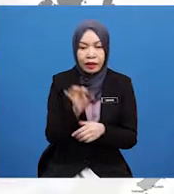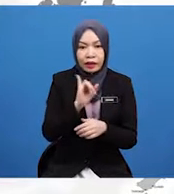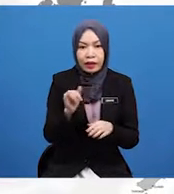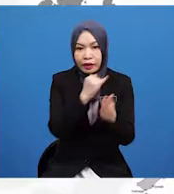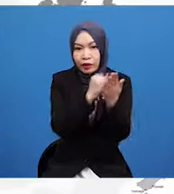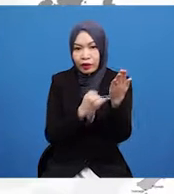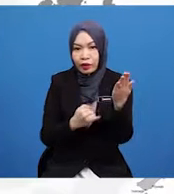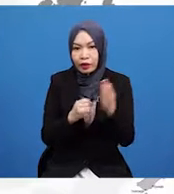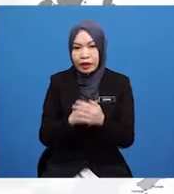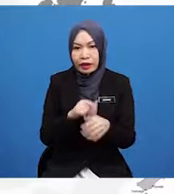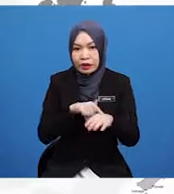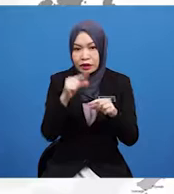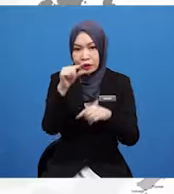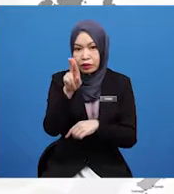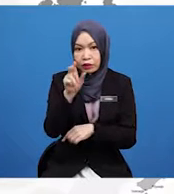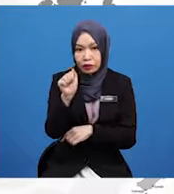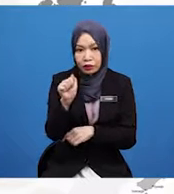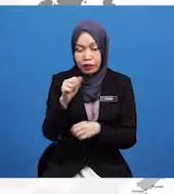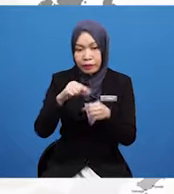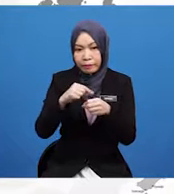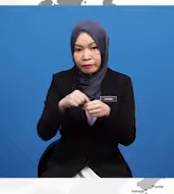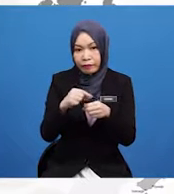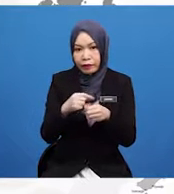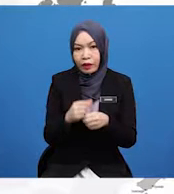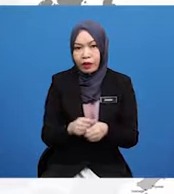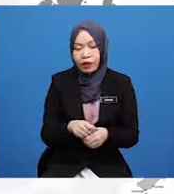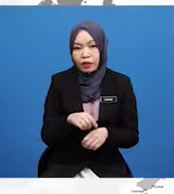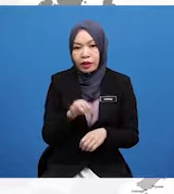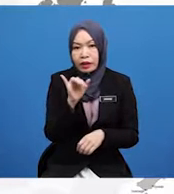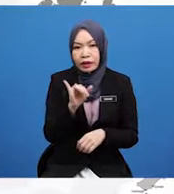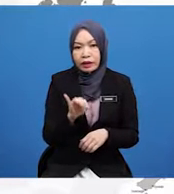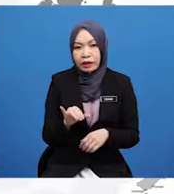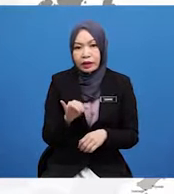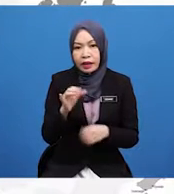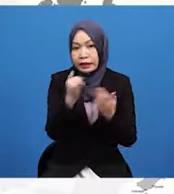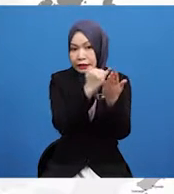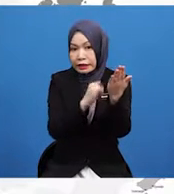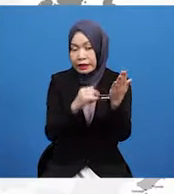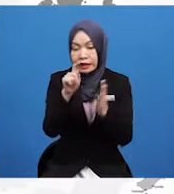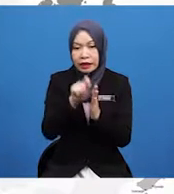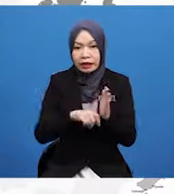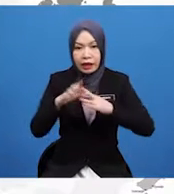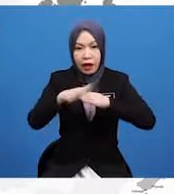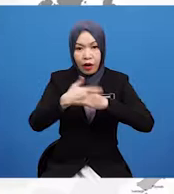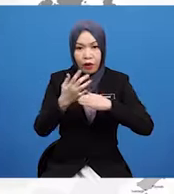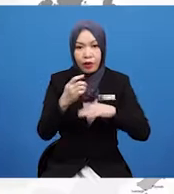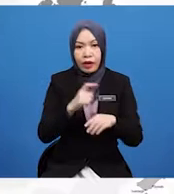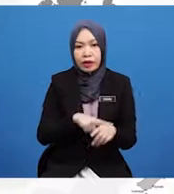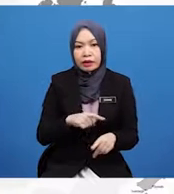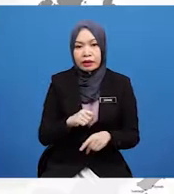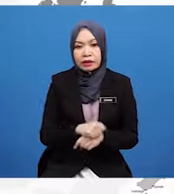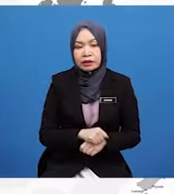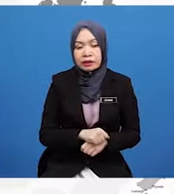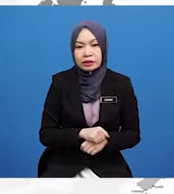ini menunjukkan seni terawal di Eropa yang menggambarkan binatang contohnya seladang